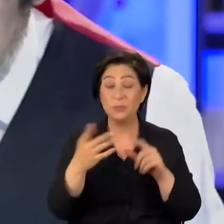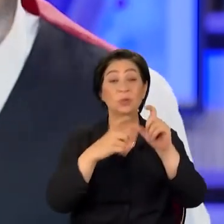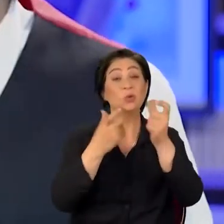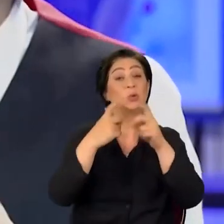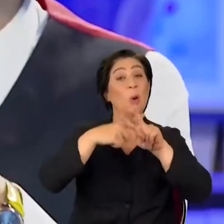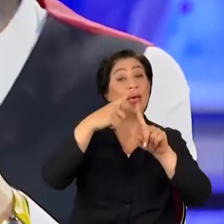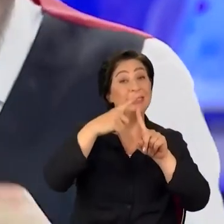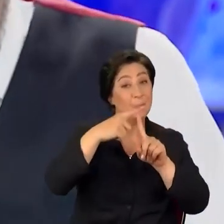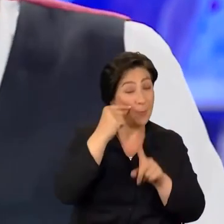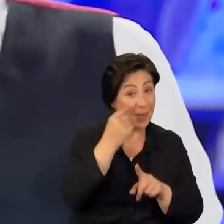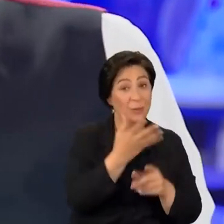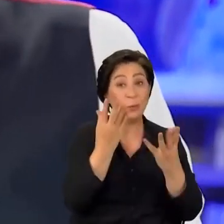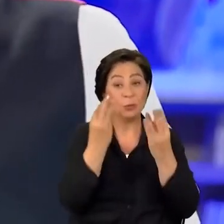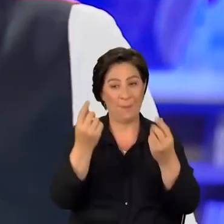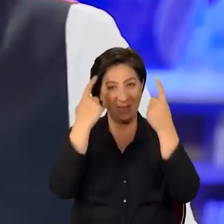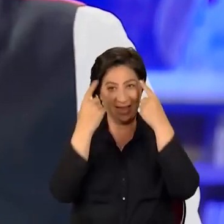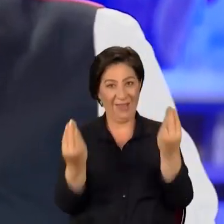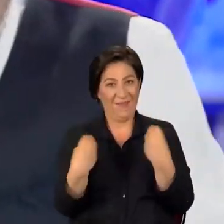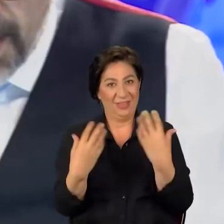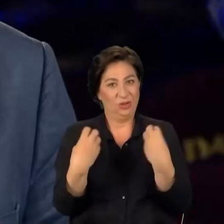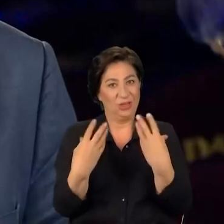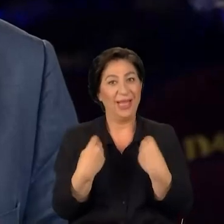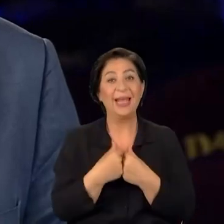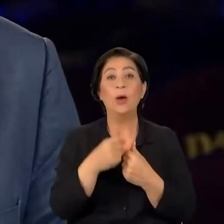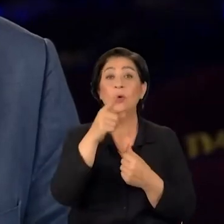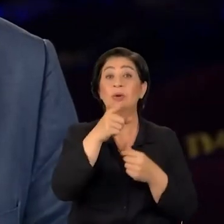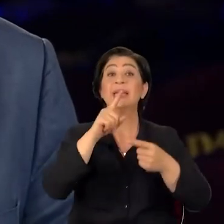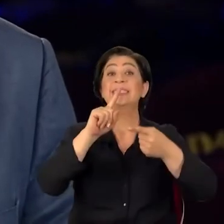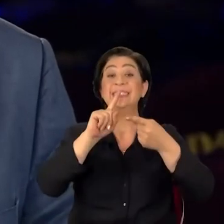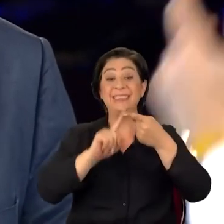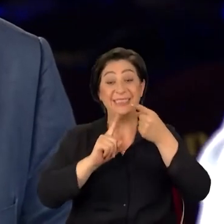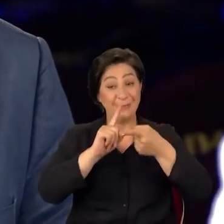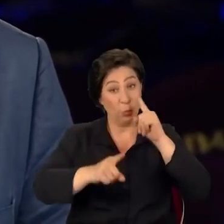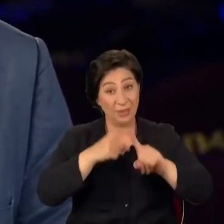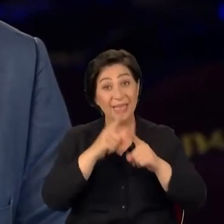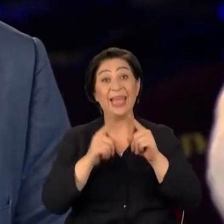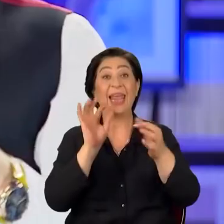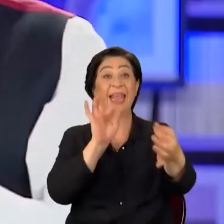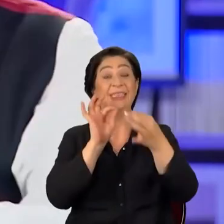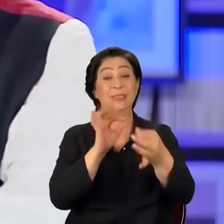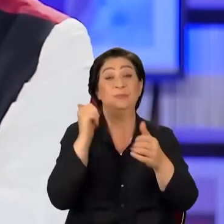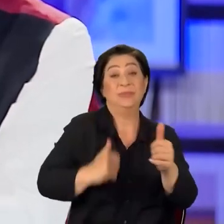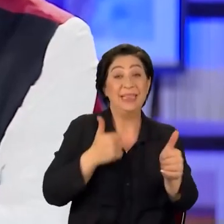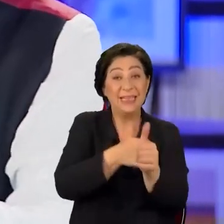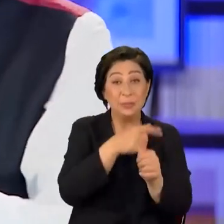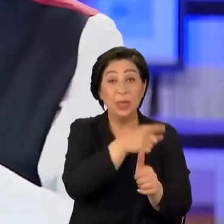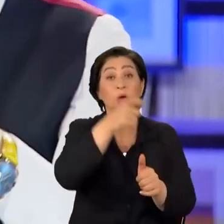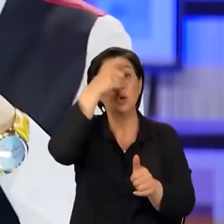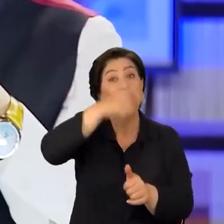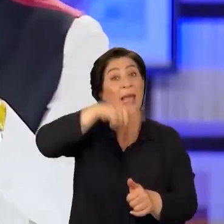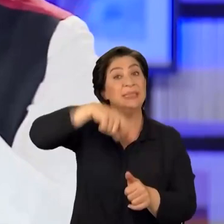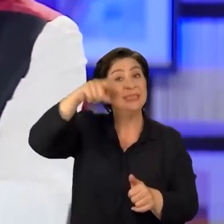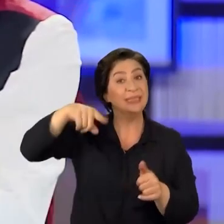Özçelebi ile, o da bize çok güzel şimdi bilgiler verecek. O da bir siyasal iletişim danışmanı. Yani Türkiye'deki